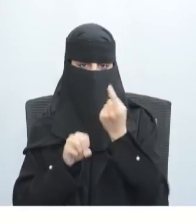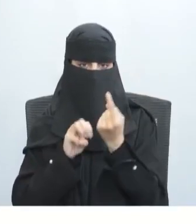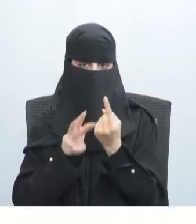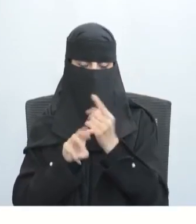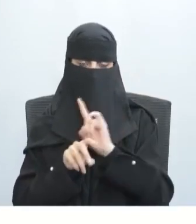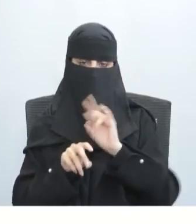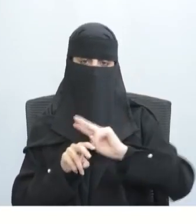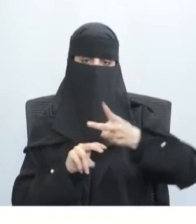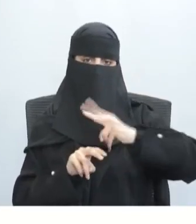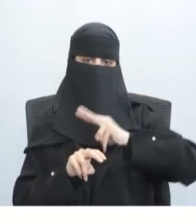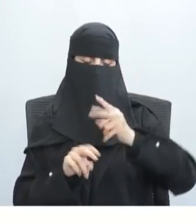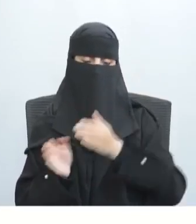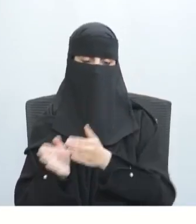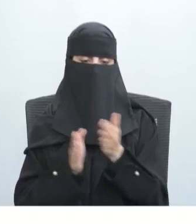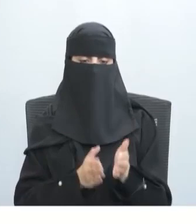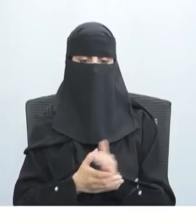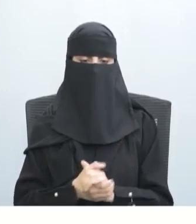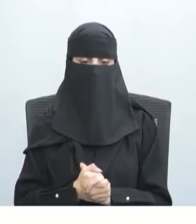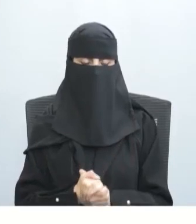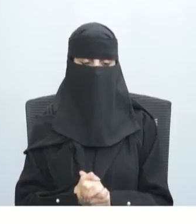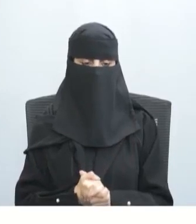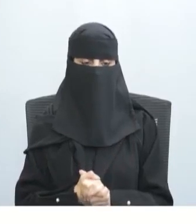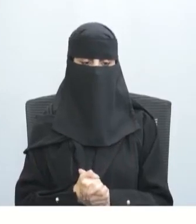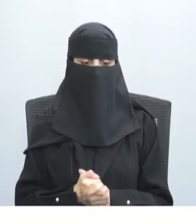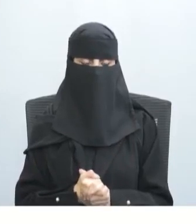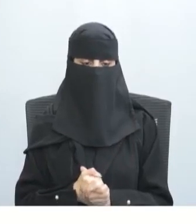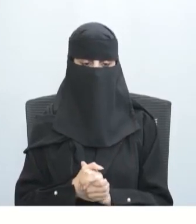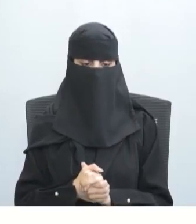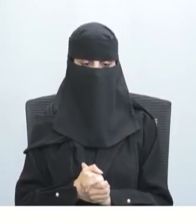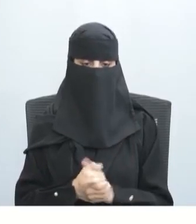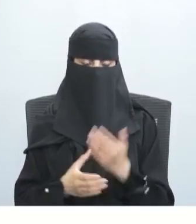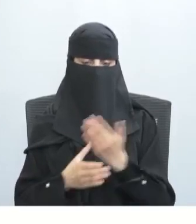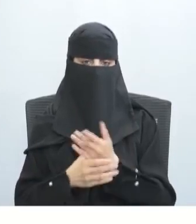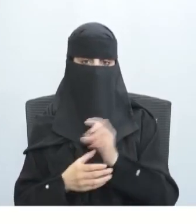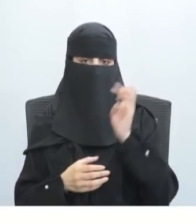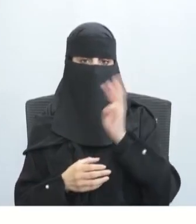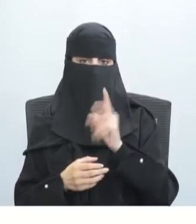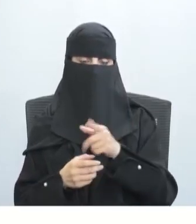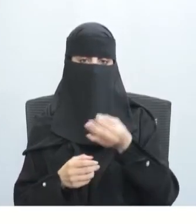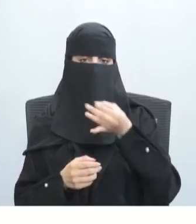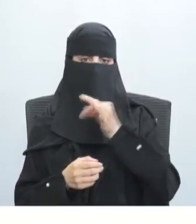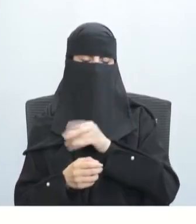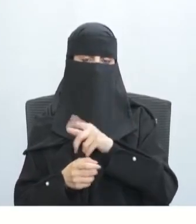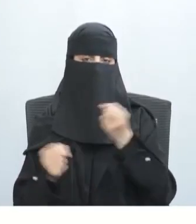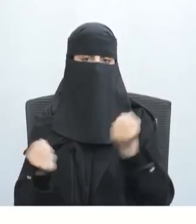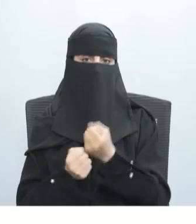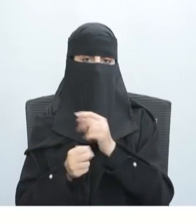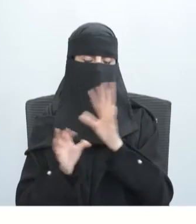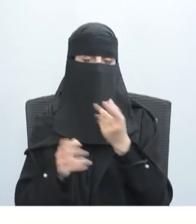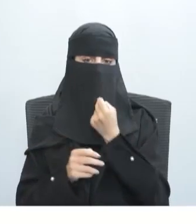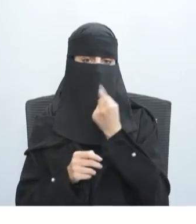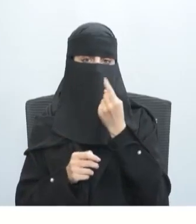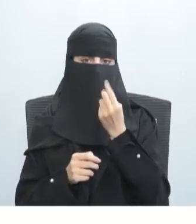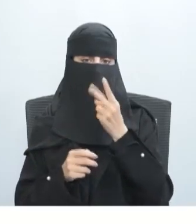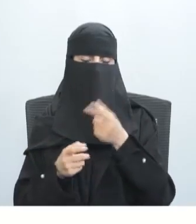تعلم الشركات والمنظمات التجاريه تفكر بالتاكيد في تكلفه كل ريال سواء في الاستثمار او في